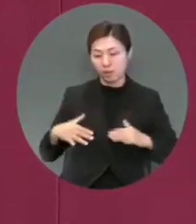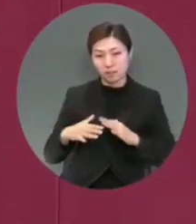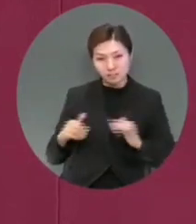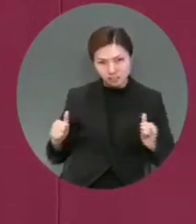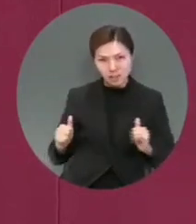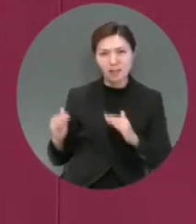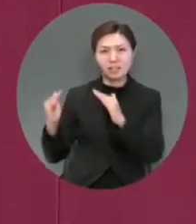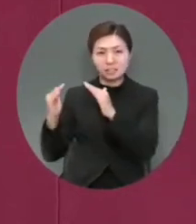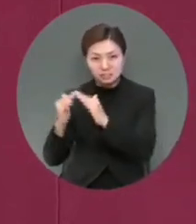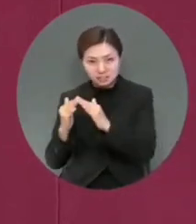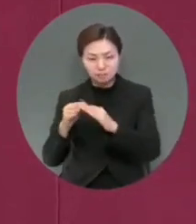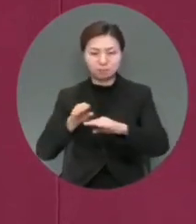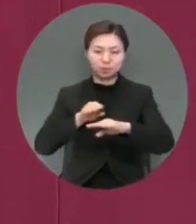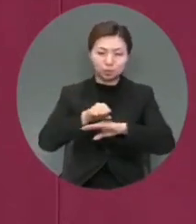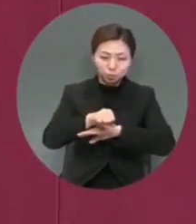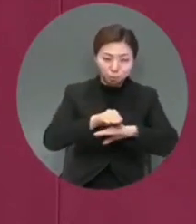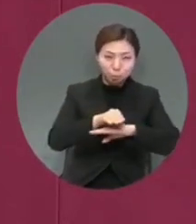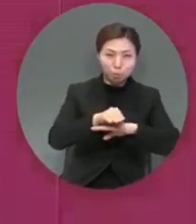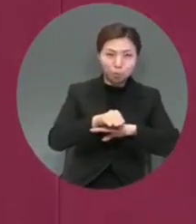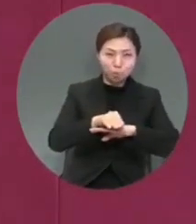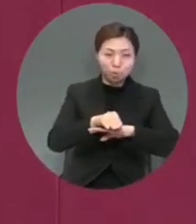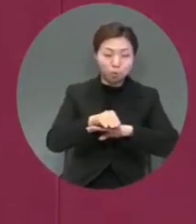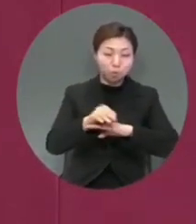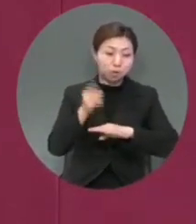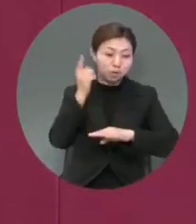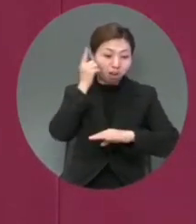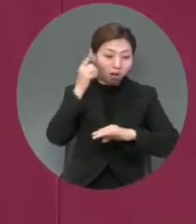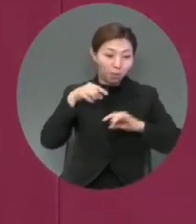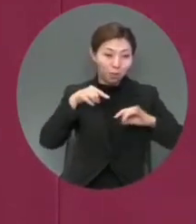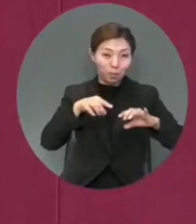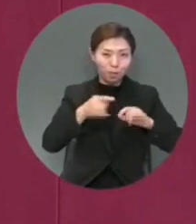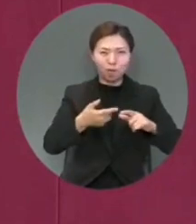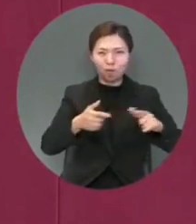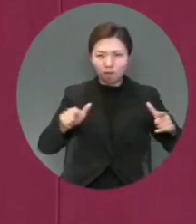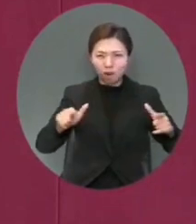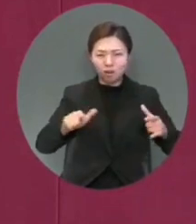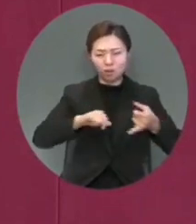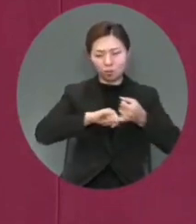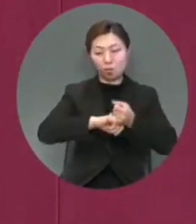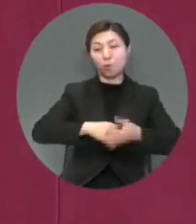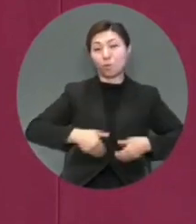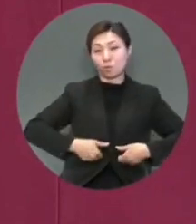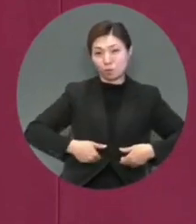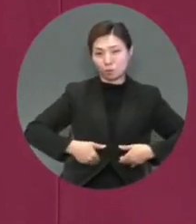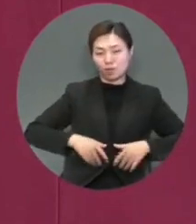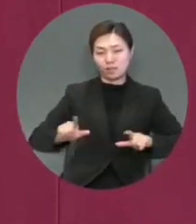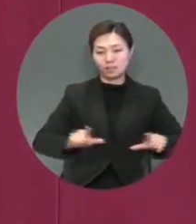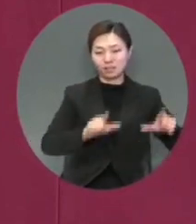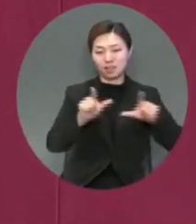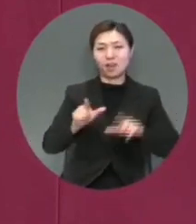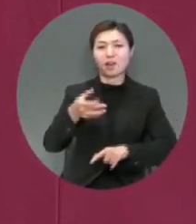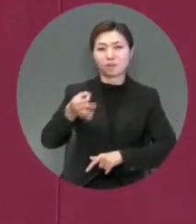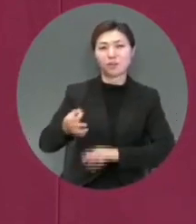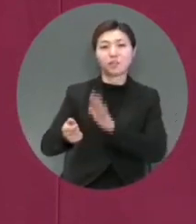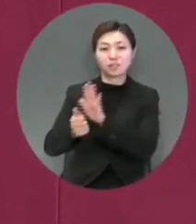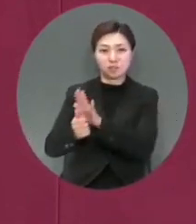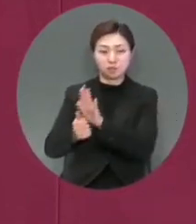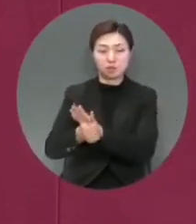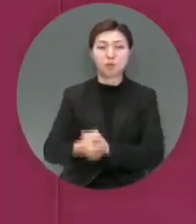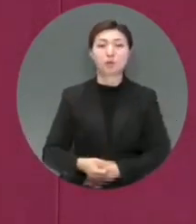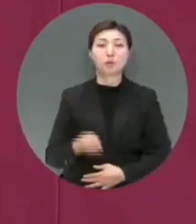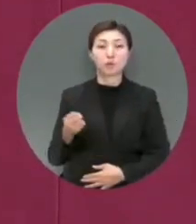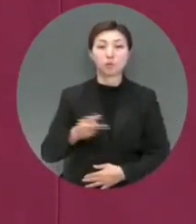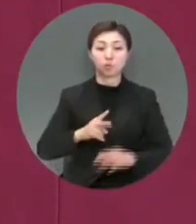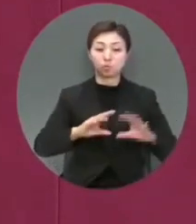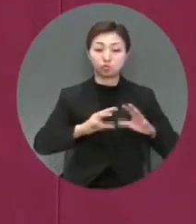주거, 교통, 통신 등 필수 생계비 부담을 경감하고 국민들이 체감할 수